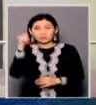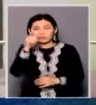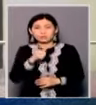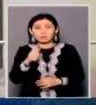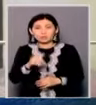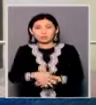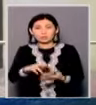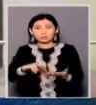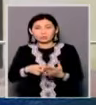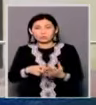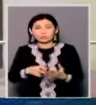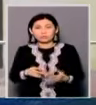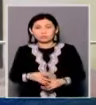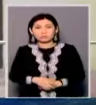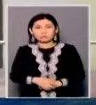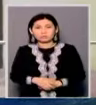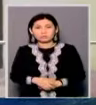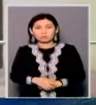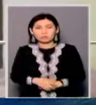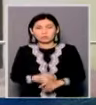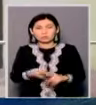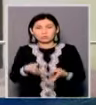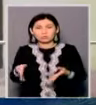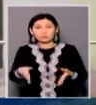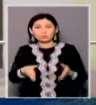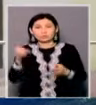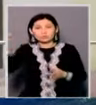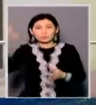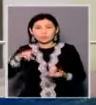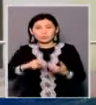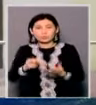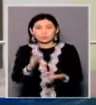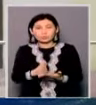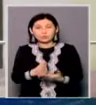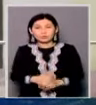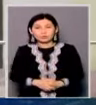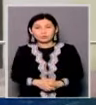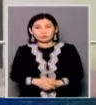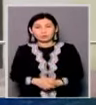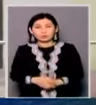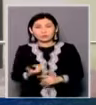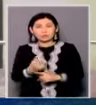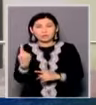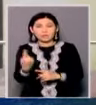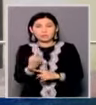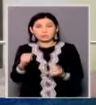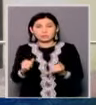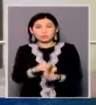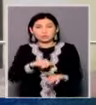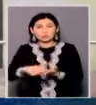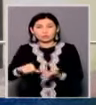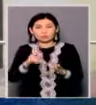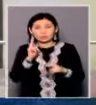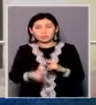жылға жоспарланып отыр. Және де сол жолға жарықтандыру мәселесі бойынша ең алдымен тас жол салынғаннан